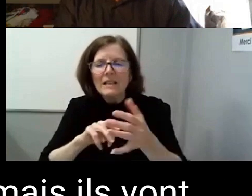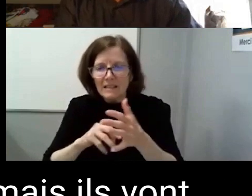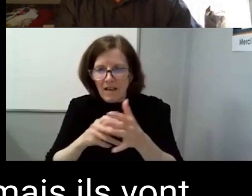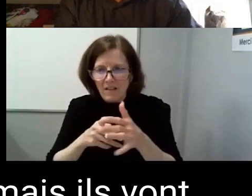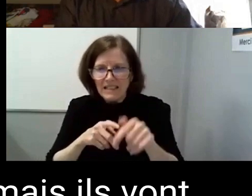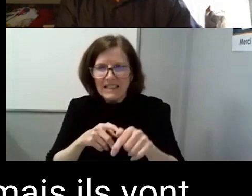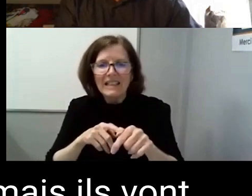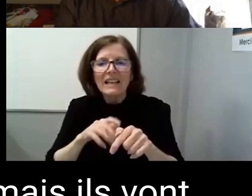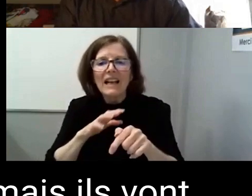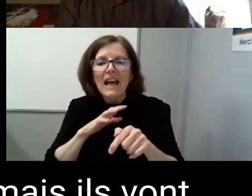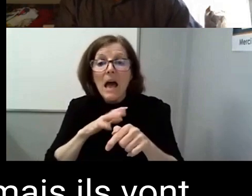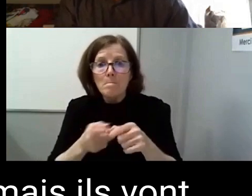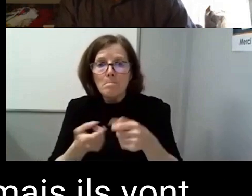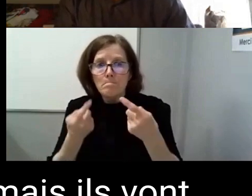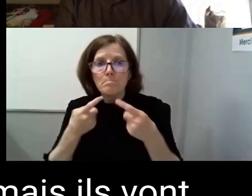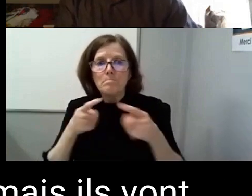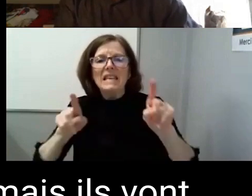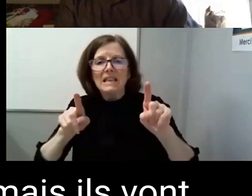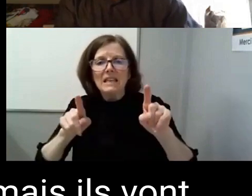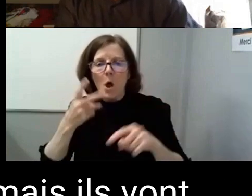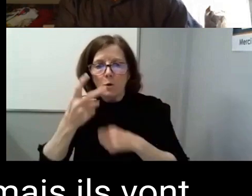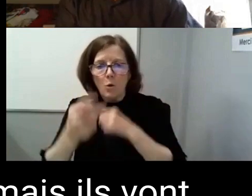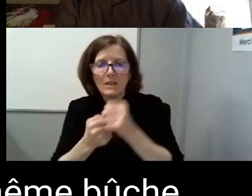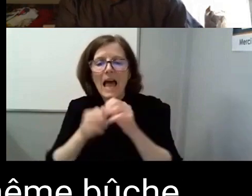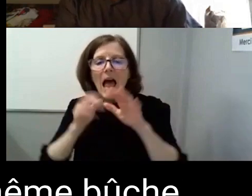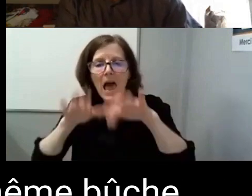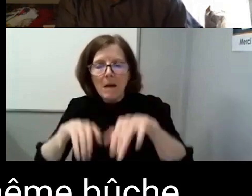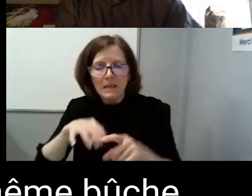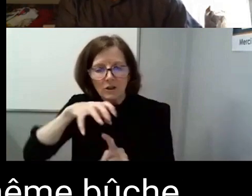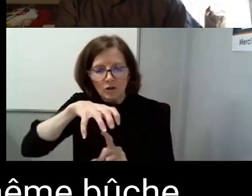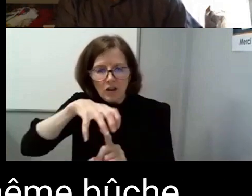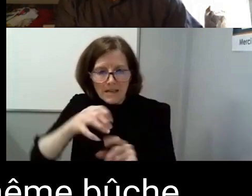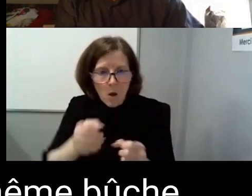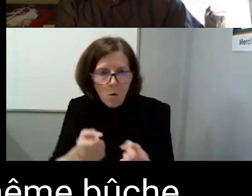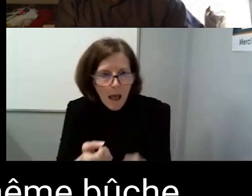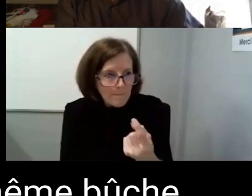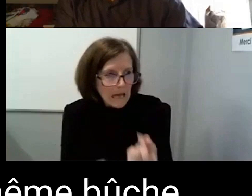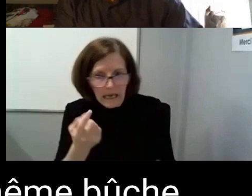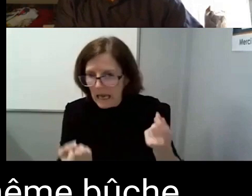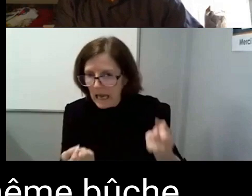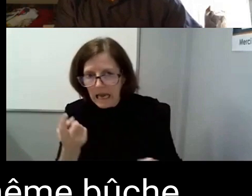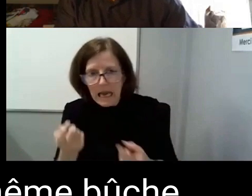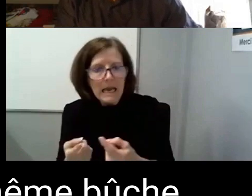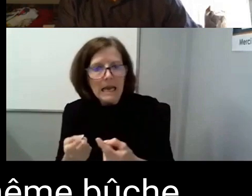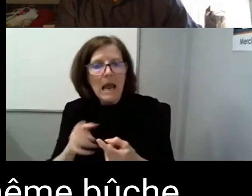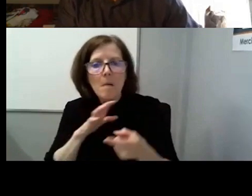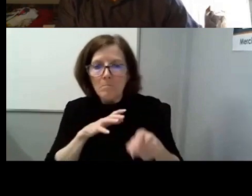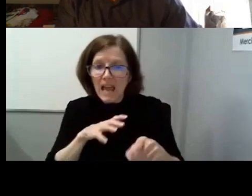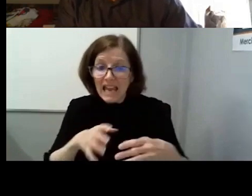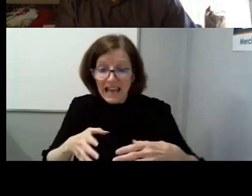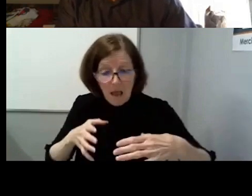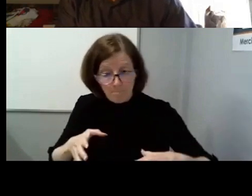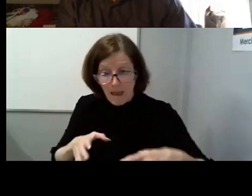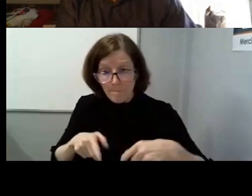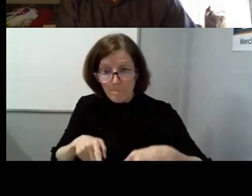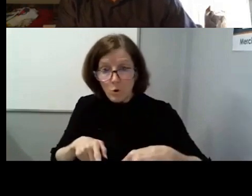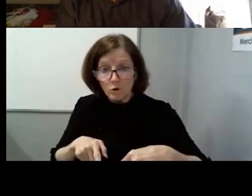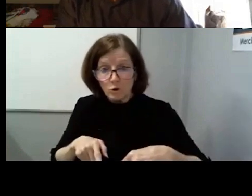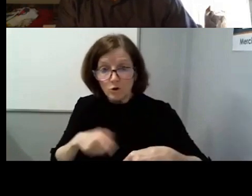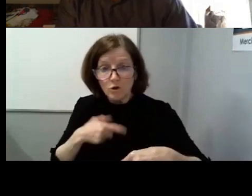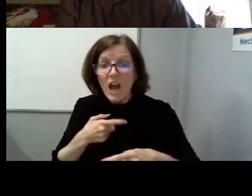que les champignons apparaissent. Mais ils vont produire des champignons à partir de la même bûche pendant 10 à 13